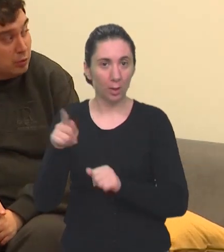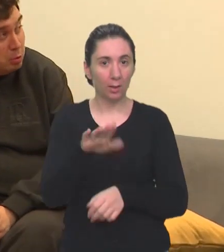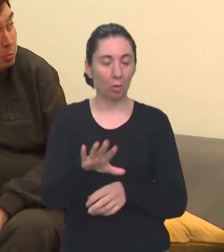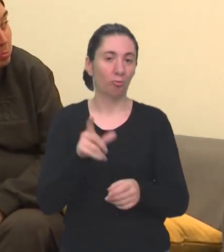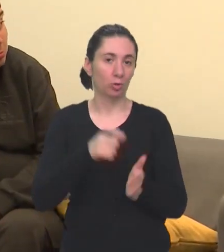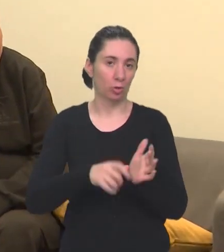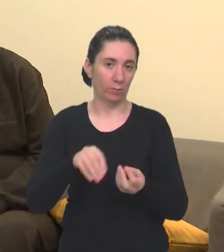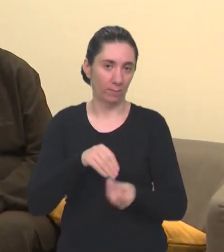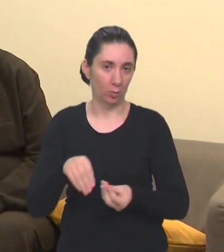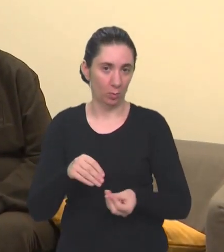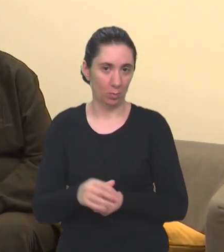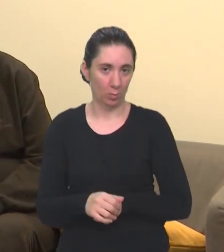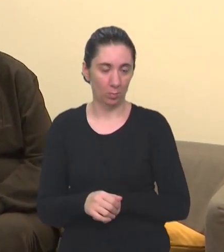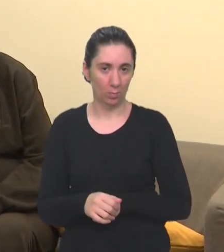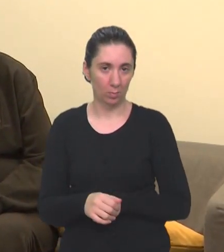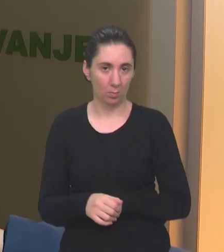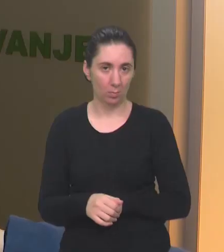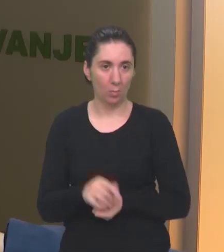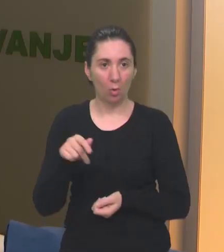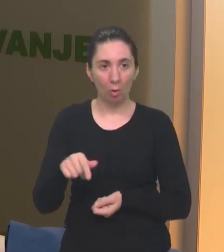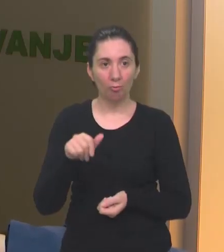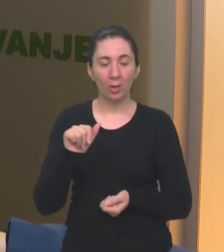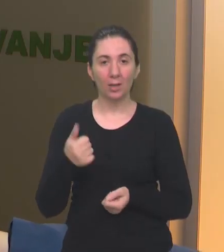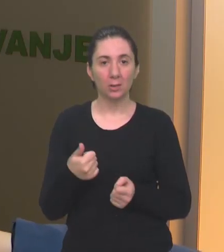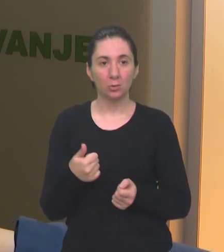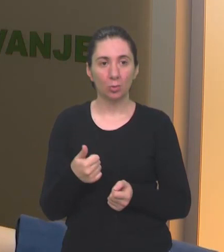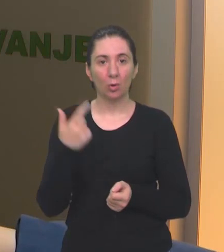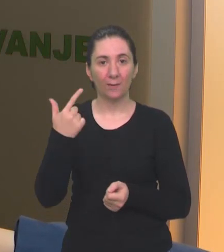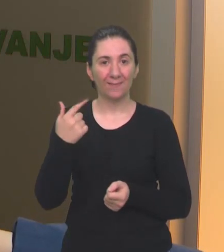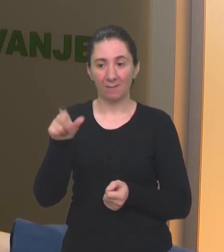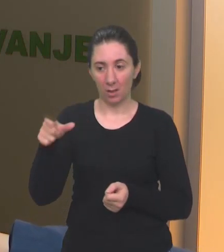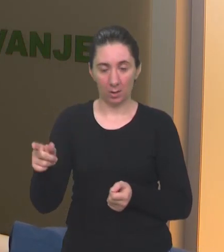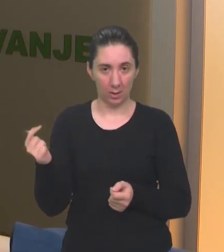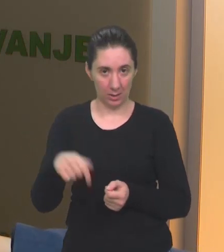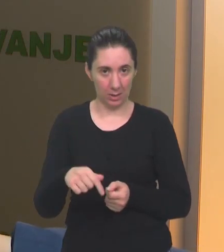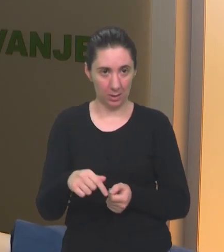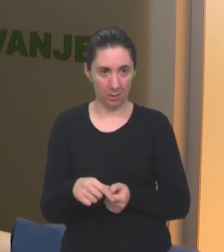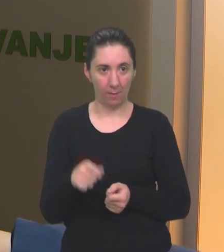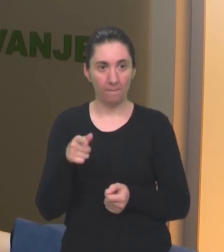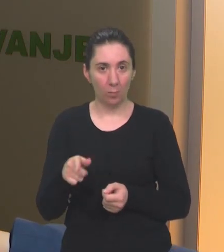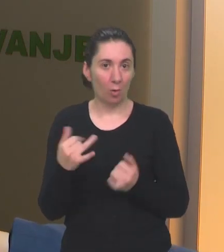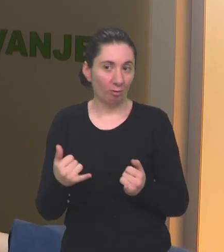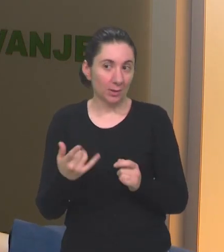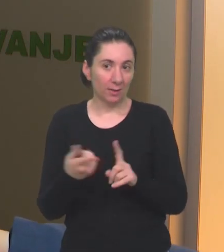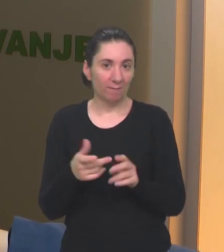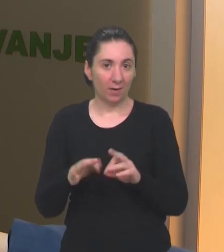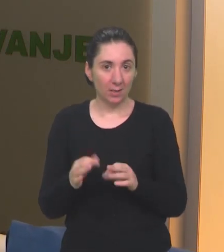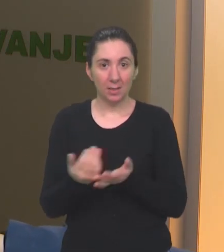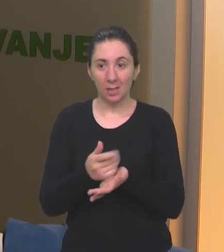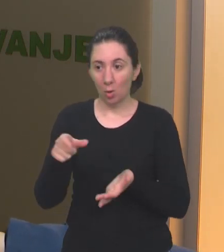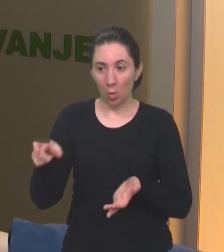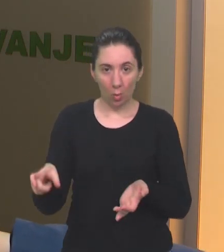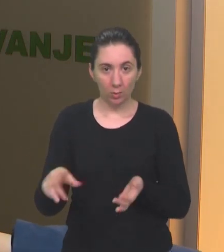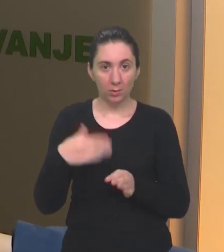za njihove članove obitelji. Znate, naši kapaciteti ovdje jesu do 20 korisnika, dakle to je sad u ovoj fazi baš za